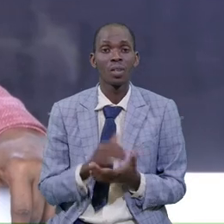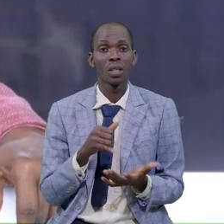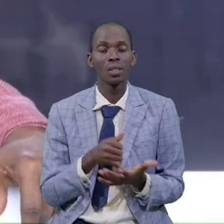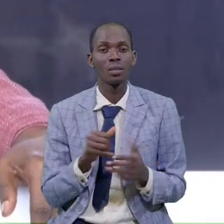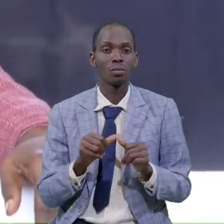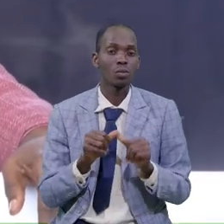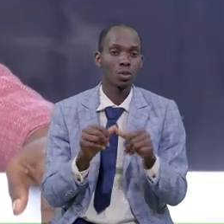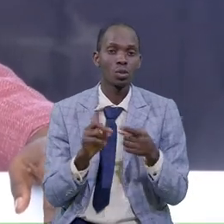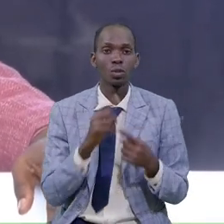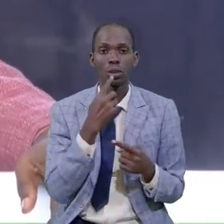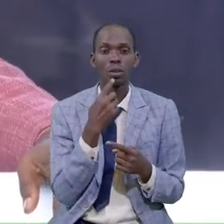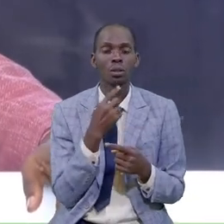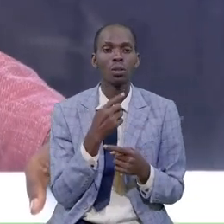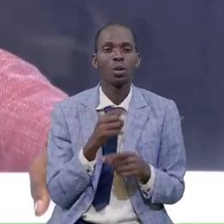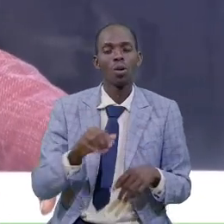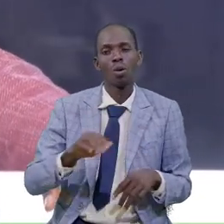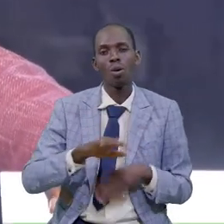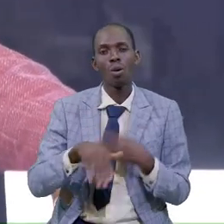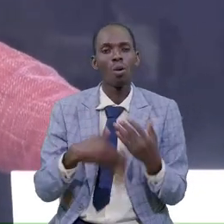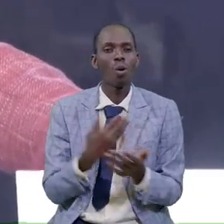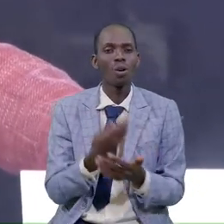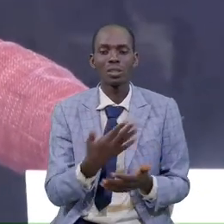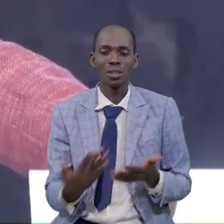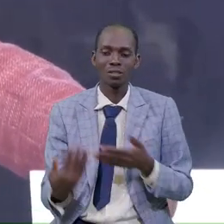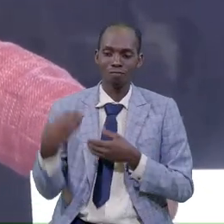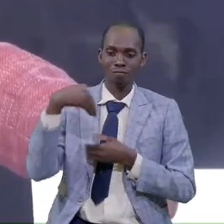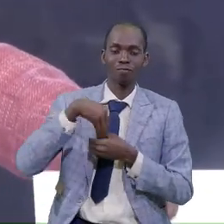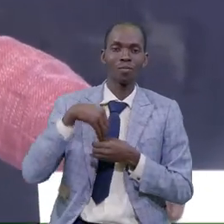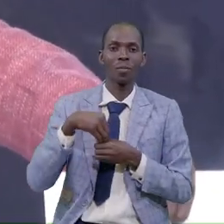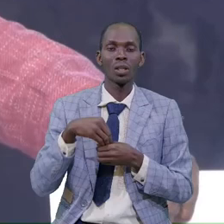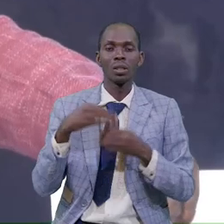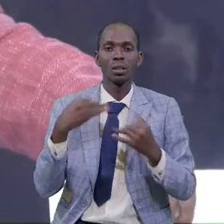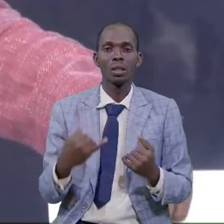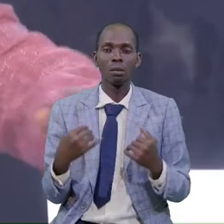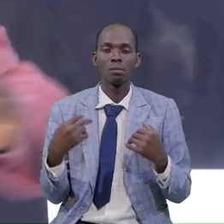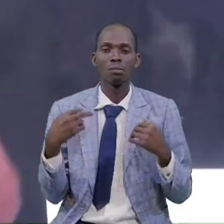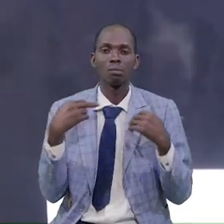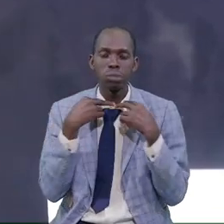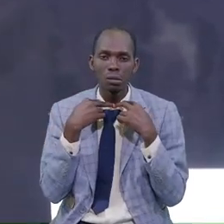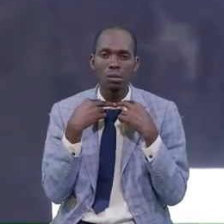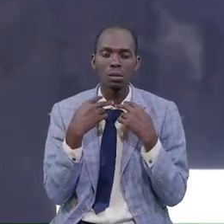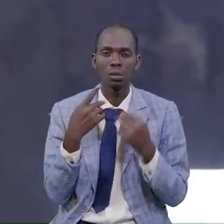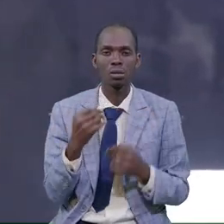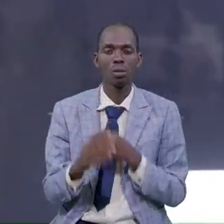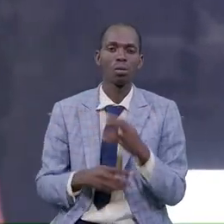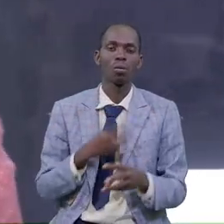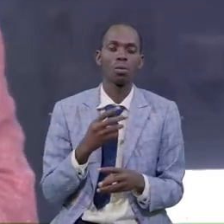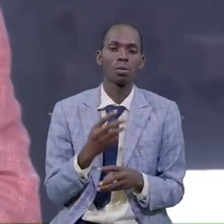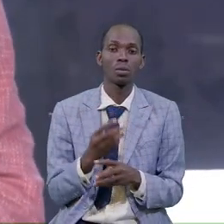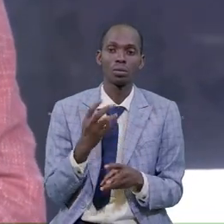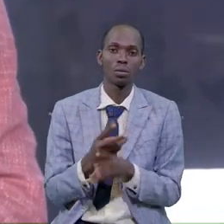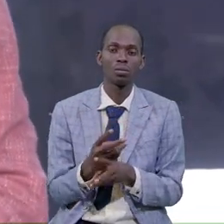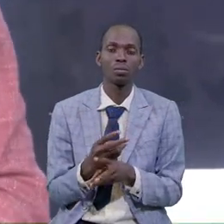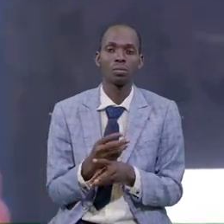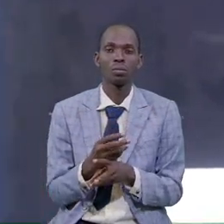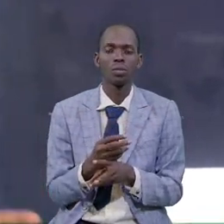toutes ces choses entrent, étouffent la parole, étouffent la parole. Ça